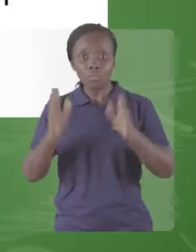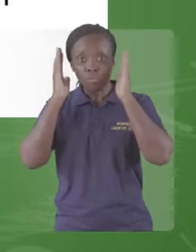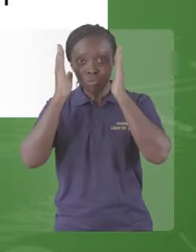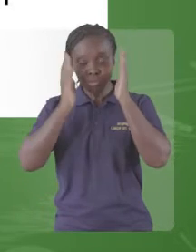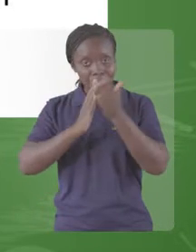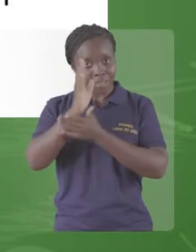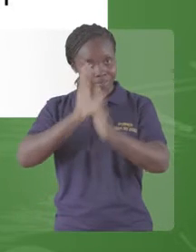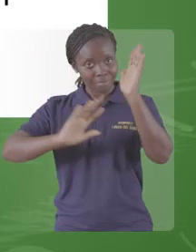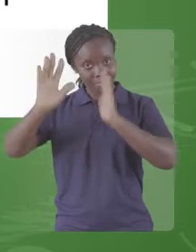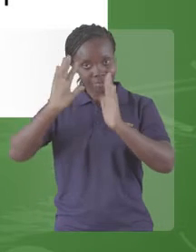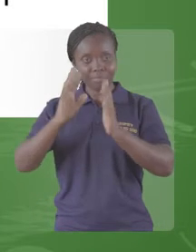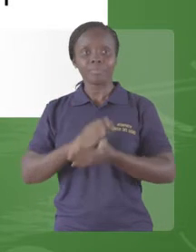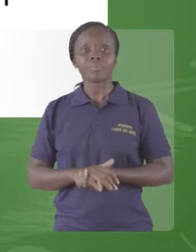Suivez.